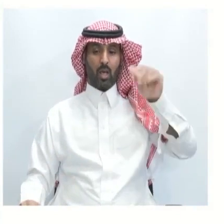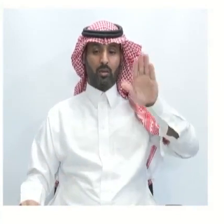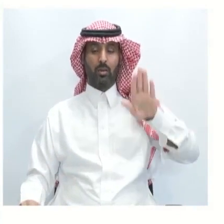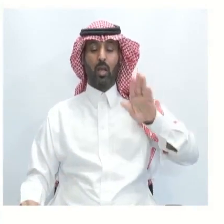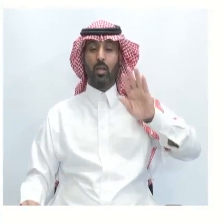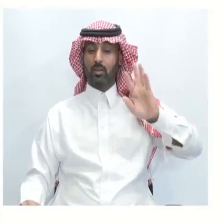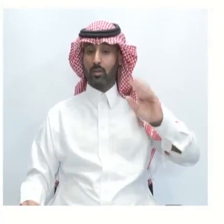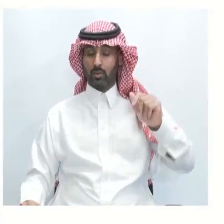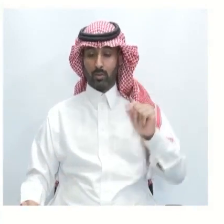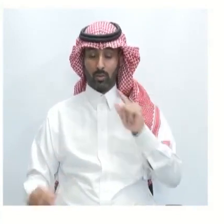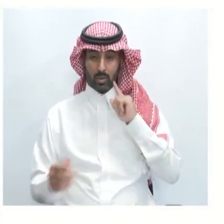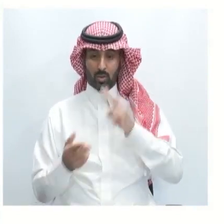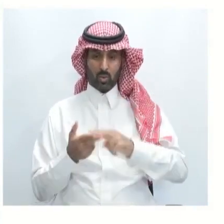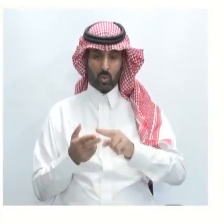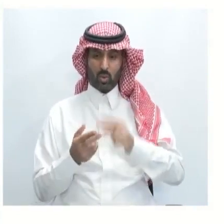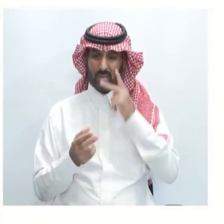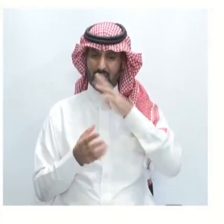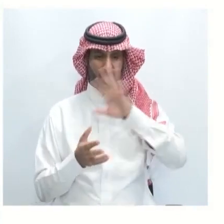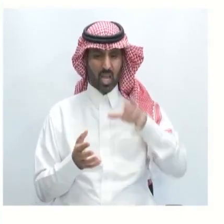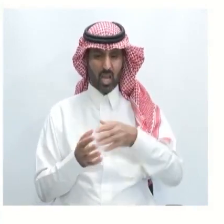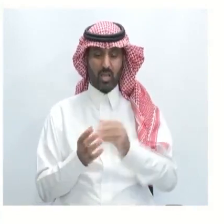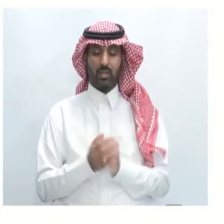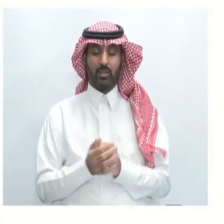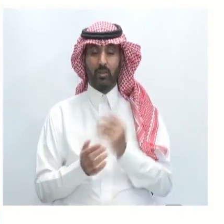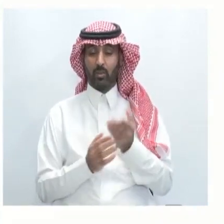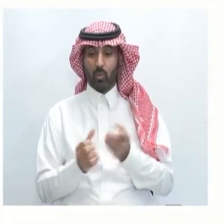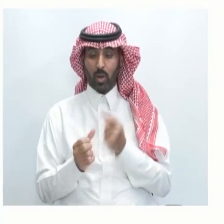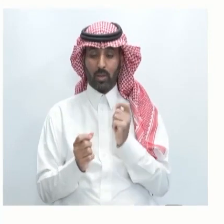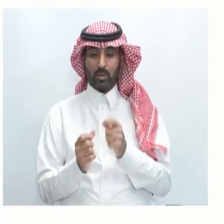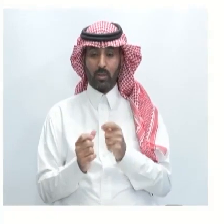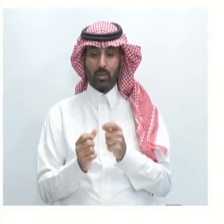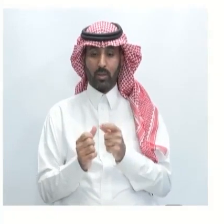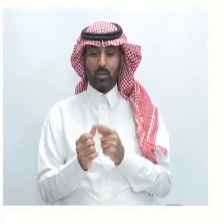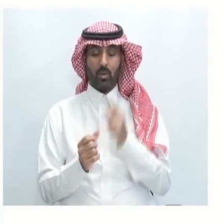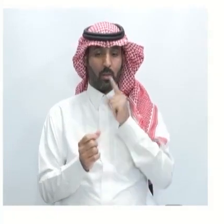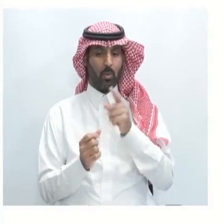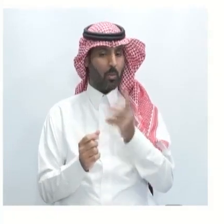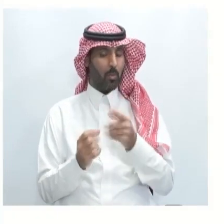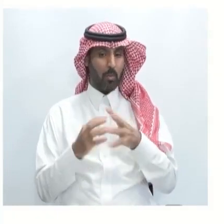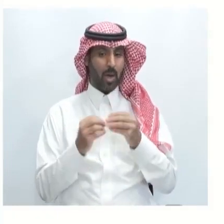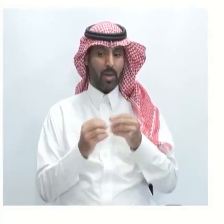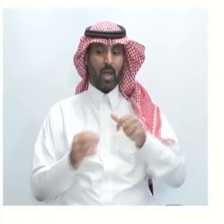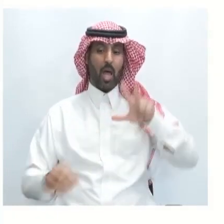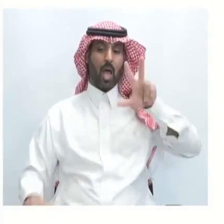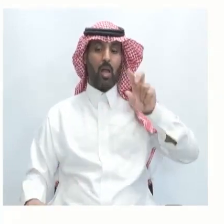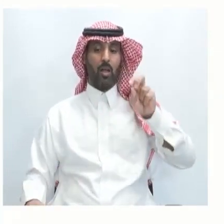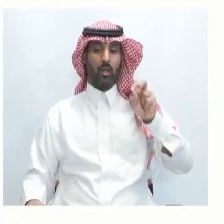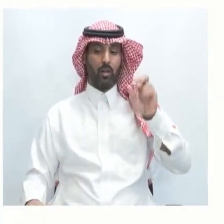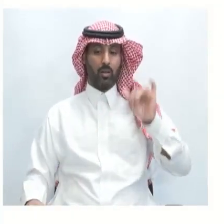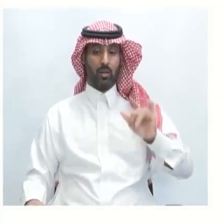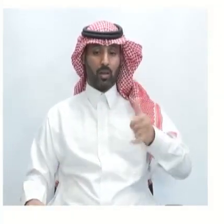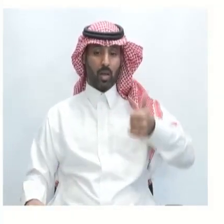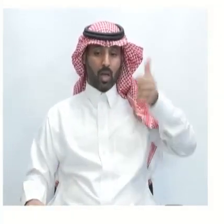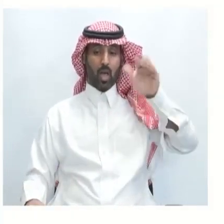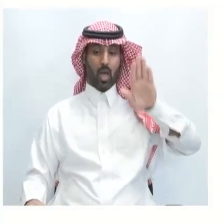نقرا الاهداف ونتذكر الاهداف واحد ابين معنى القياس اثنين